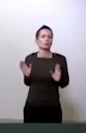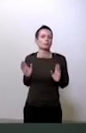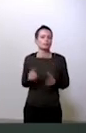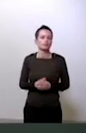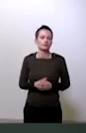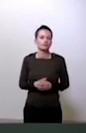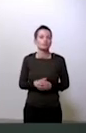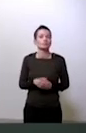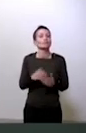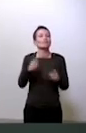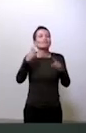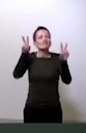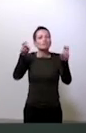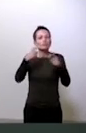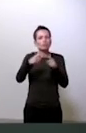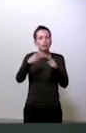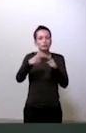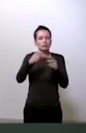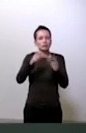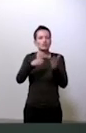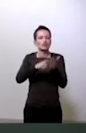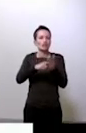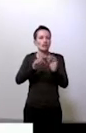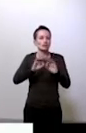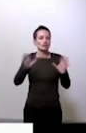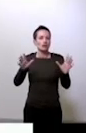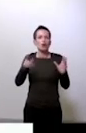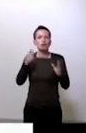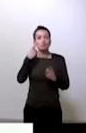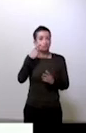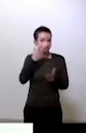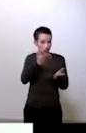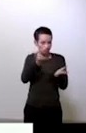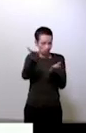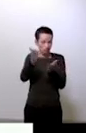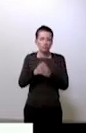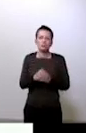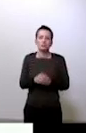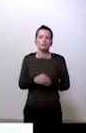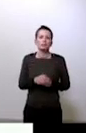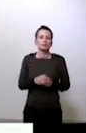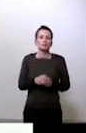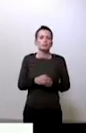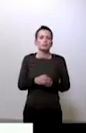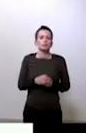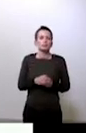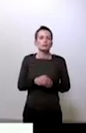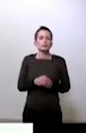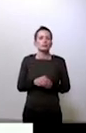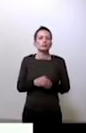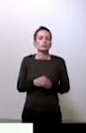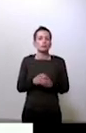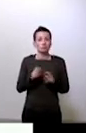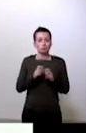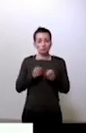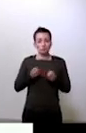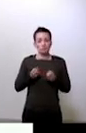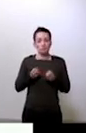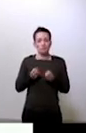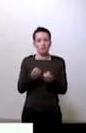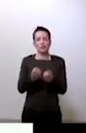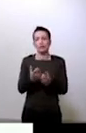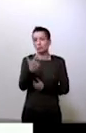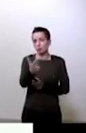Ce produit défiscalisé, et c'est la dia suivante, a effectivement entraîné deux